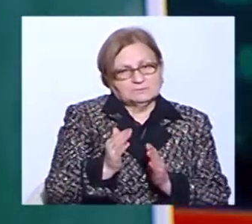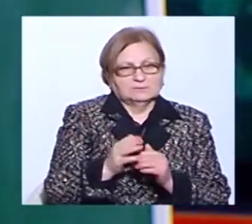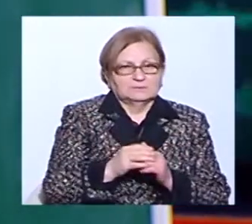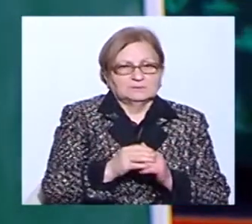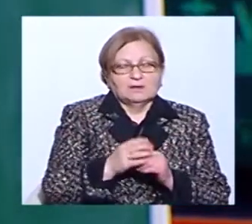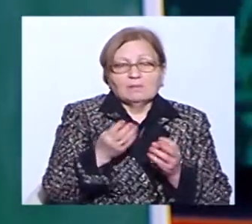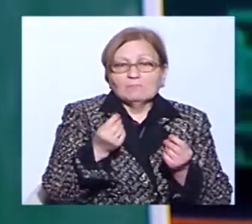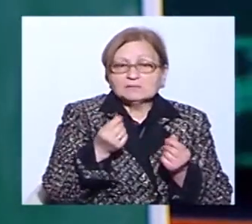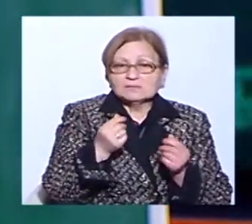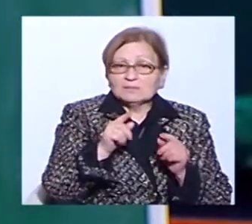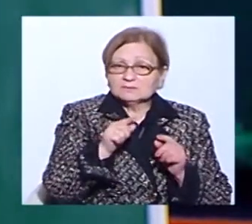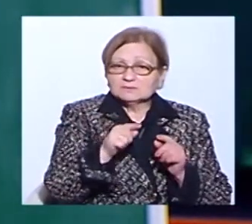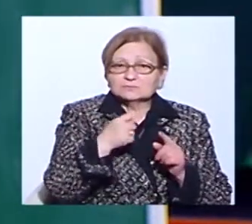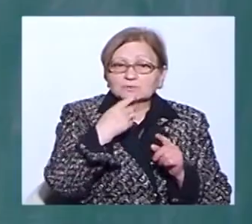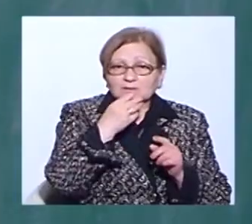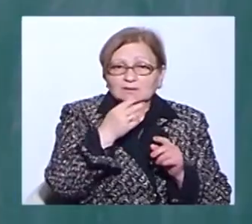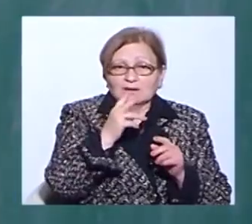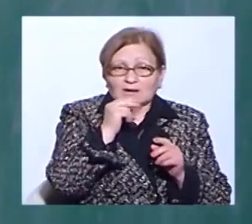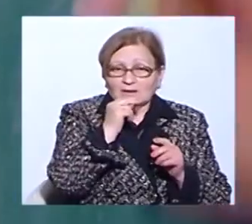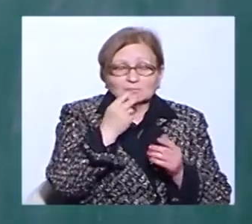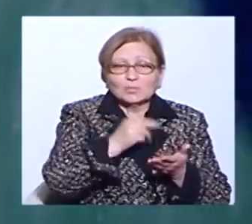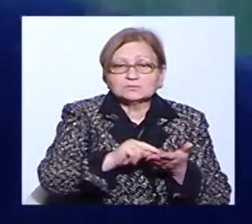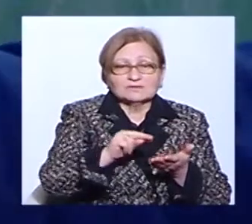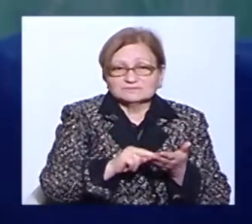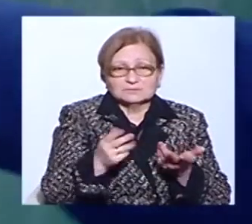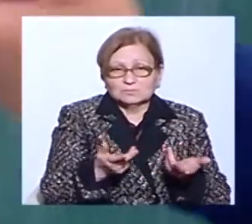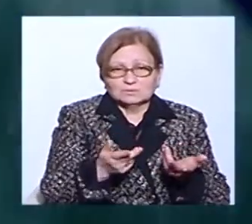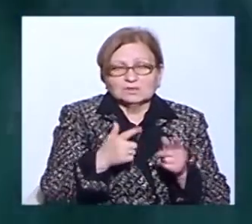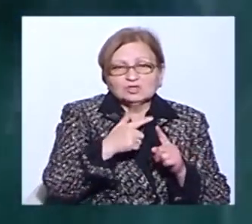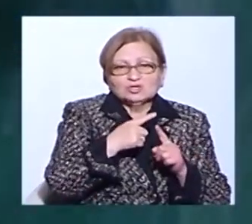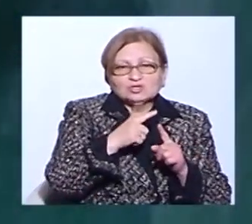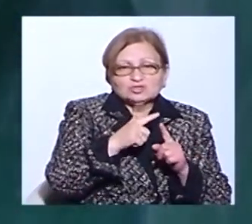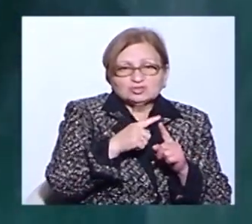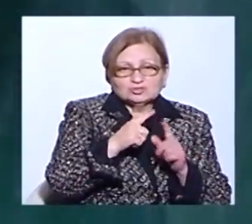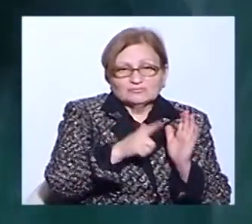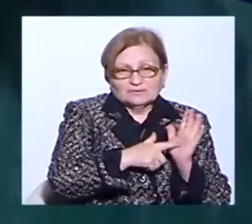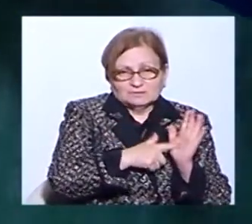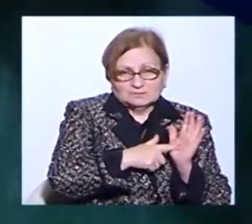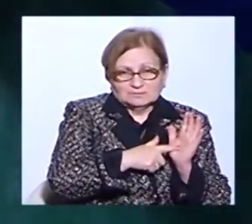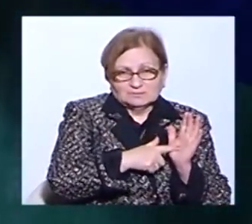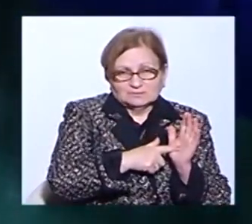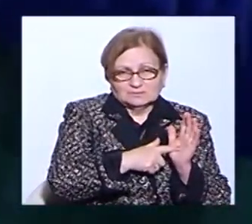მათემატიკურ ენაზე ეს წინადადება ასე ჩაიწერება. 7